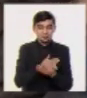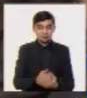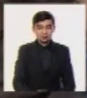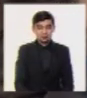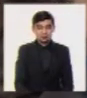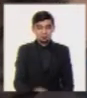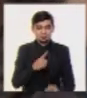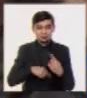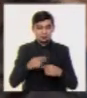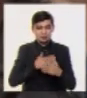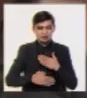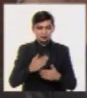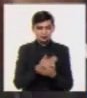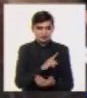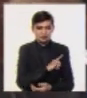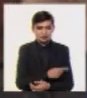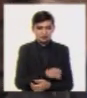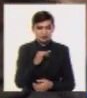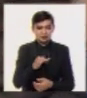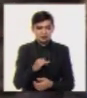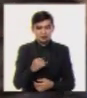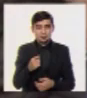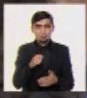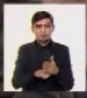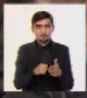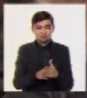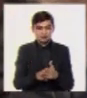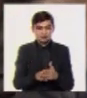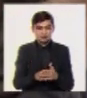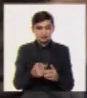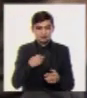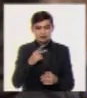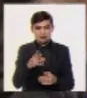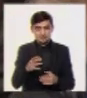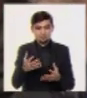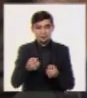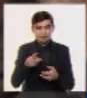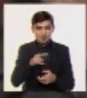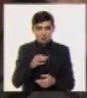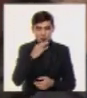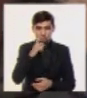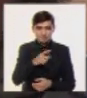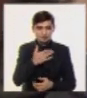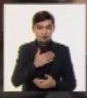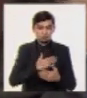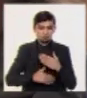Біз енді өте қуаныштымыз, әрине, себебі енді пәтер алу любой адамның арманы деп ойлаймын.